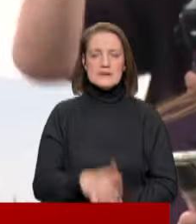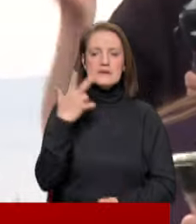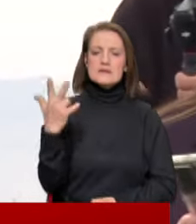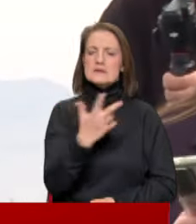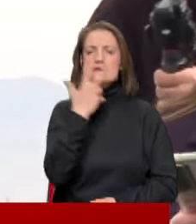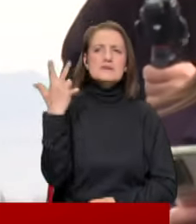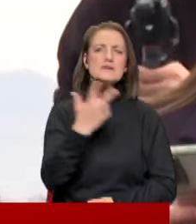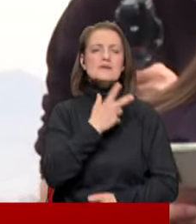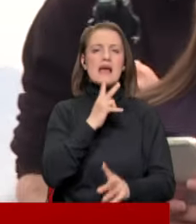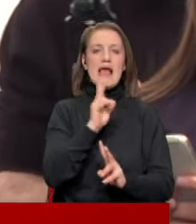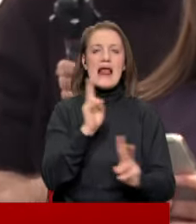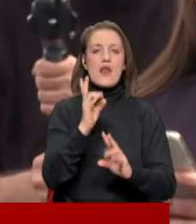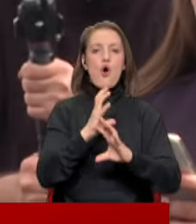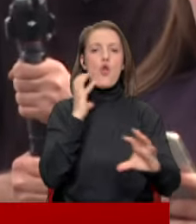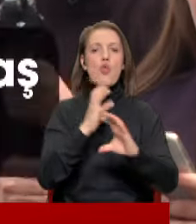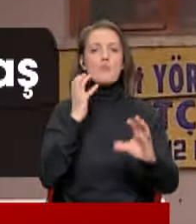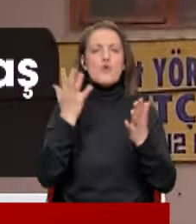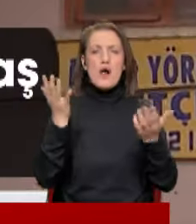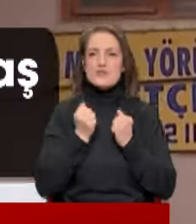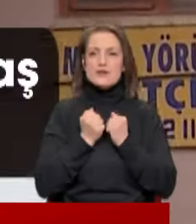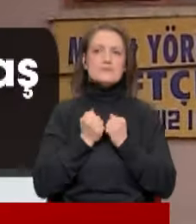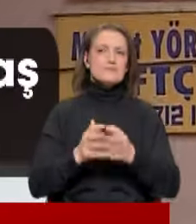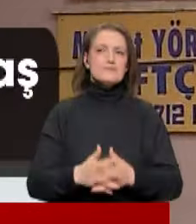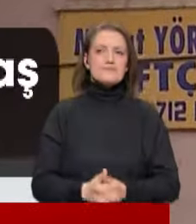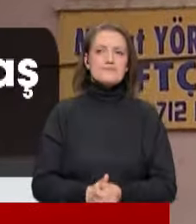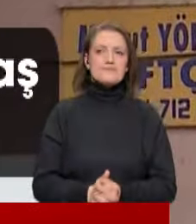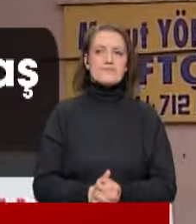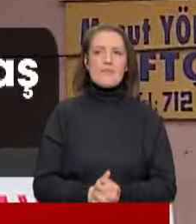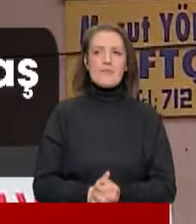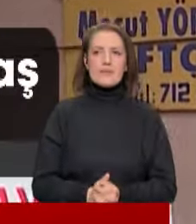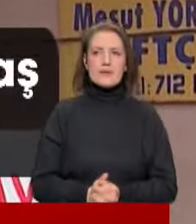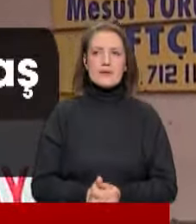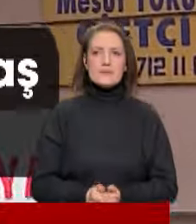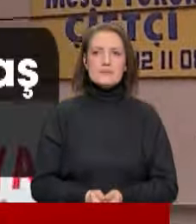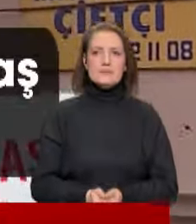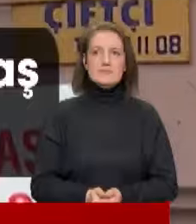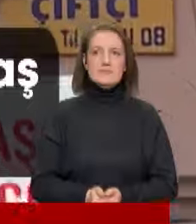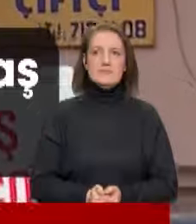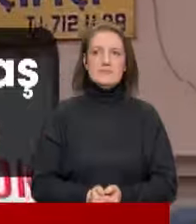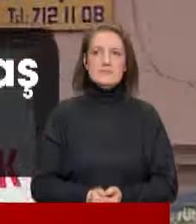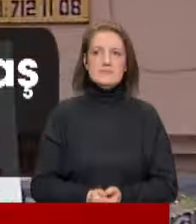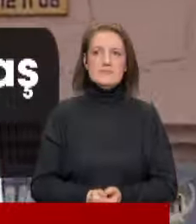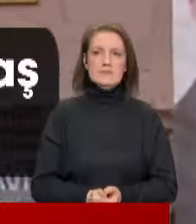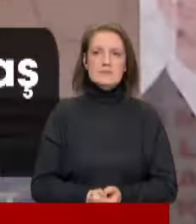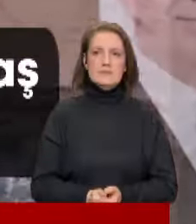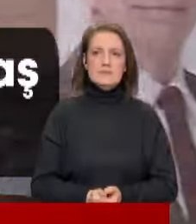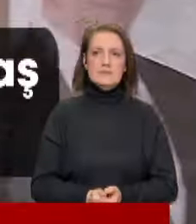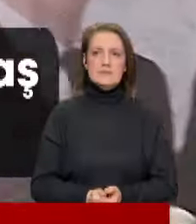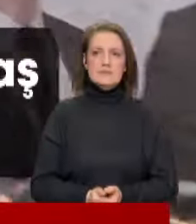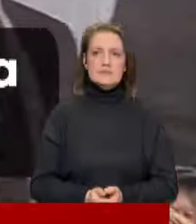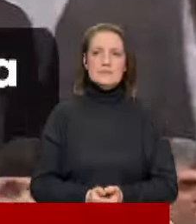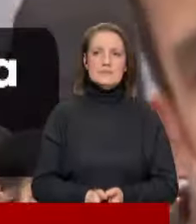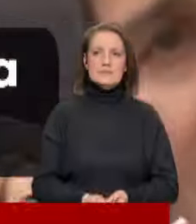elektrikli otobüsler alacağız hızlı Ankara Büyükşehir Belediye Başkanı me